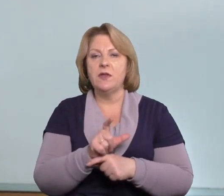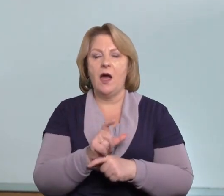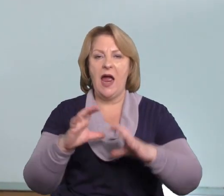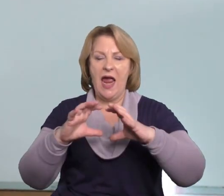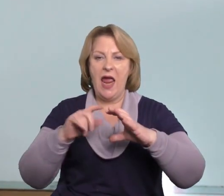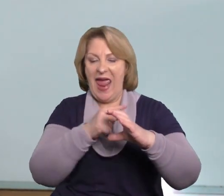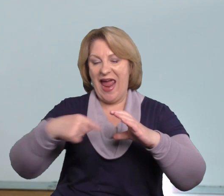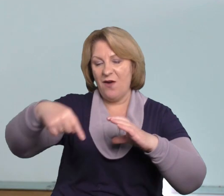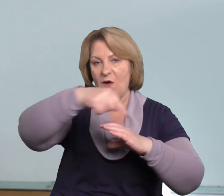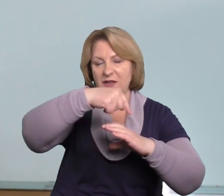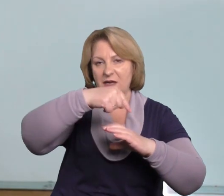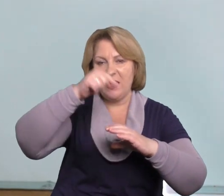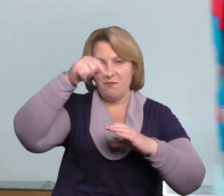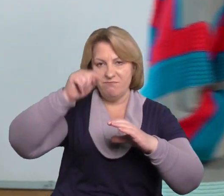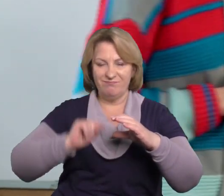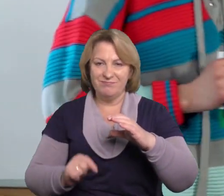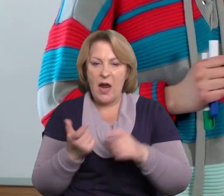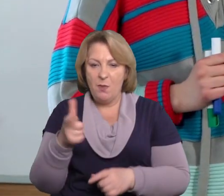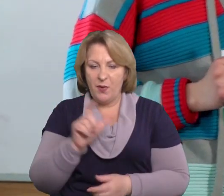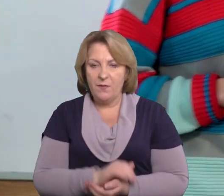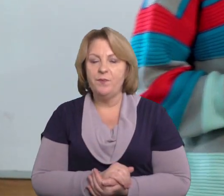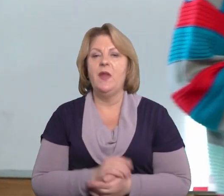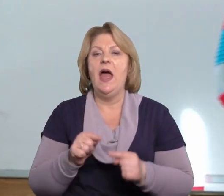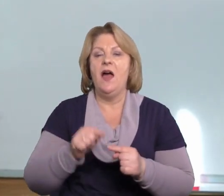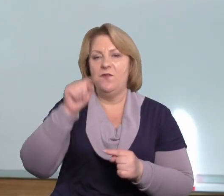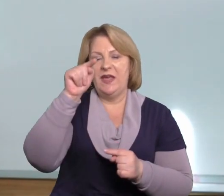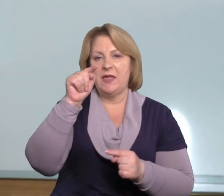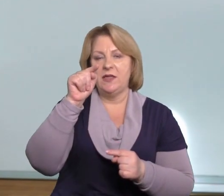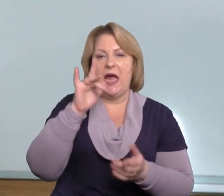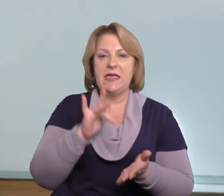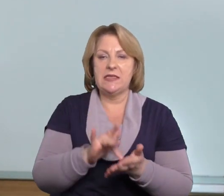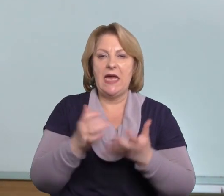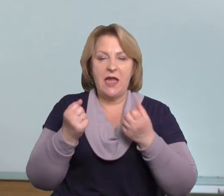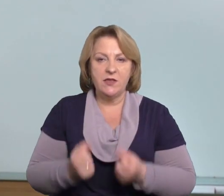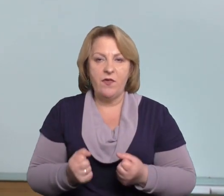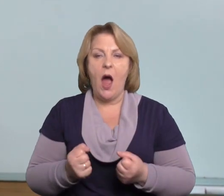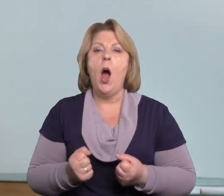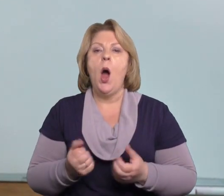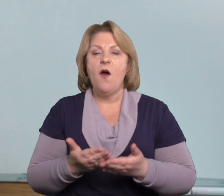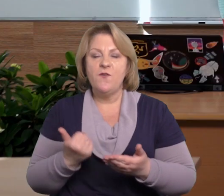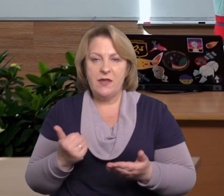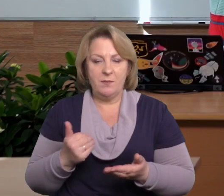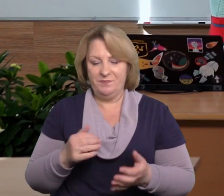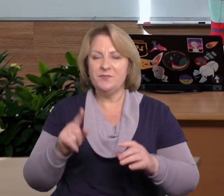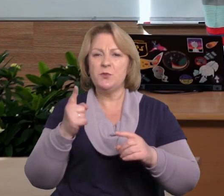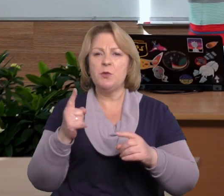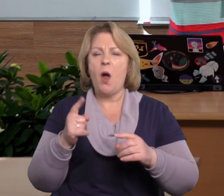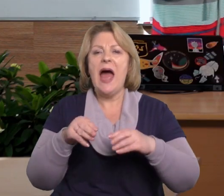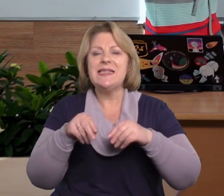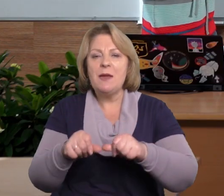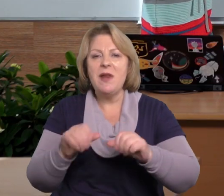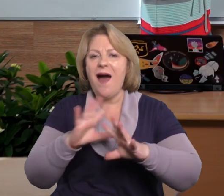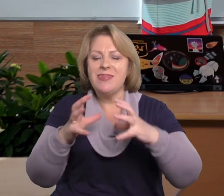полярний. І тому відстань від центру тяжіння до поверхні на екваторі буде більшою за